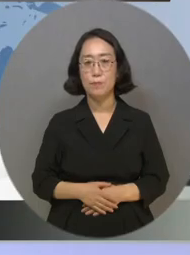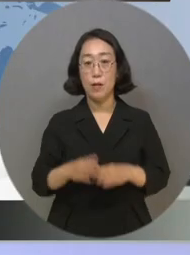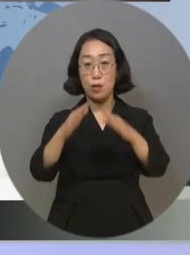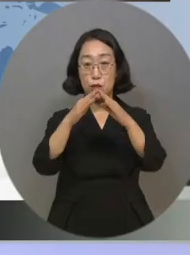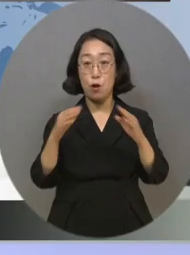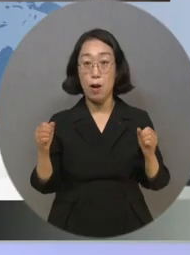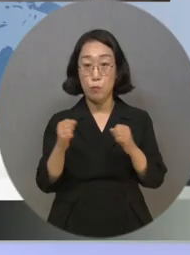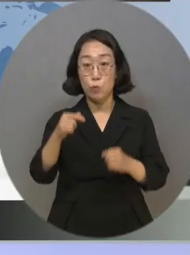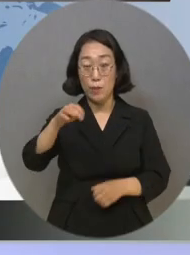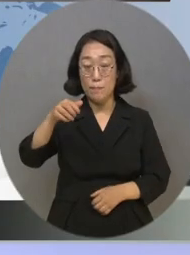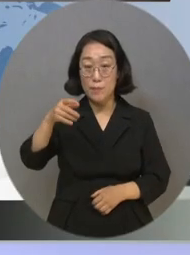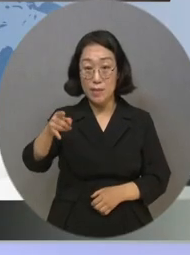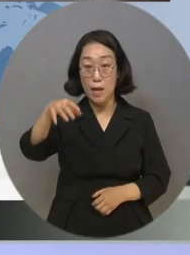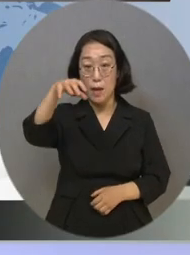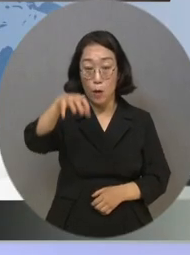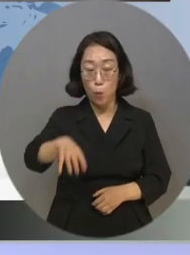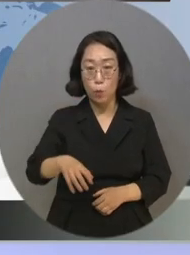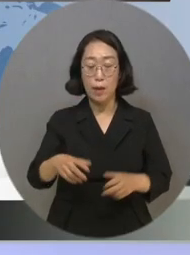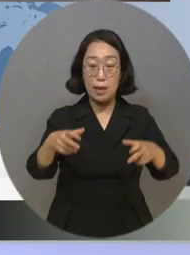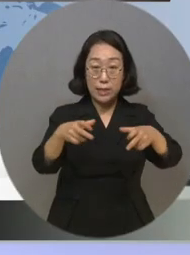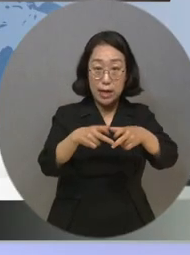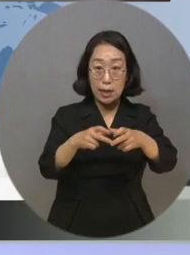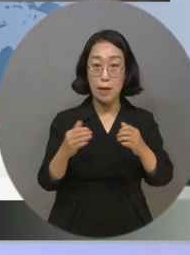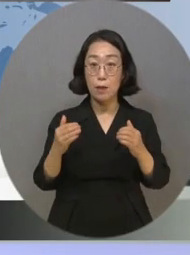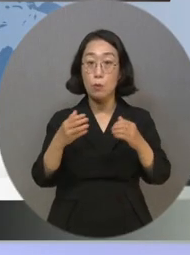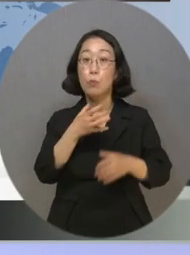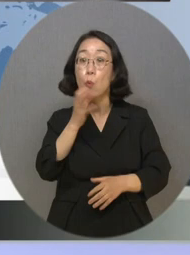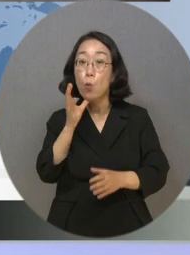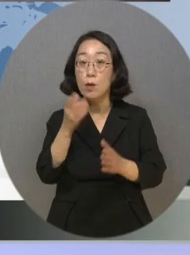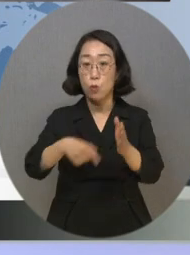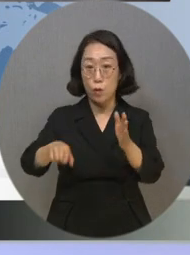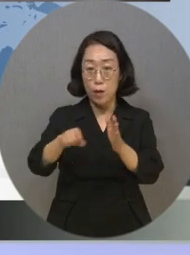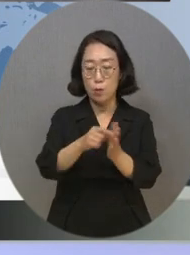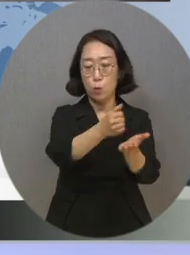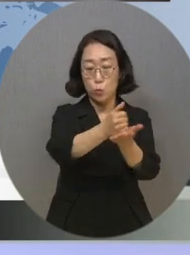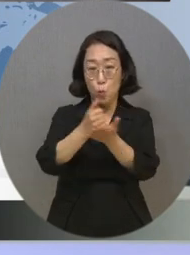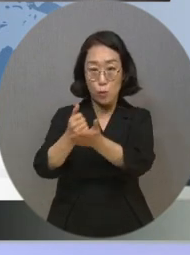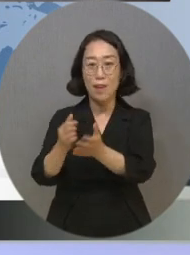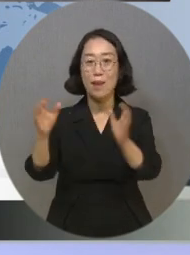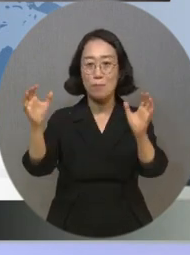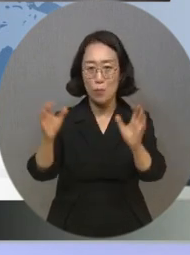전라북도 김제시 관내 장애인과 어르신들을 위한 공연 행사가 열렸습니다.